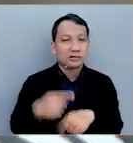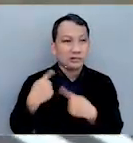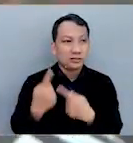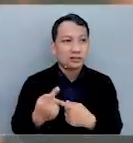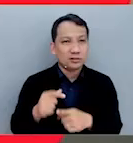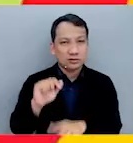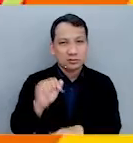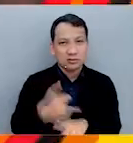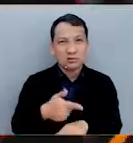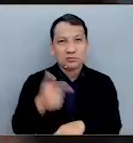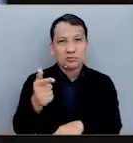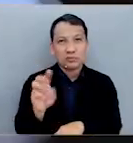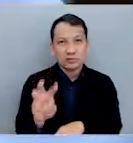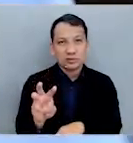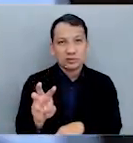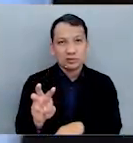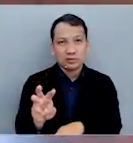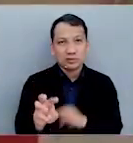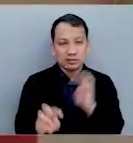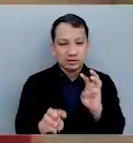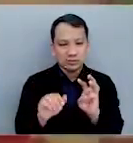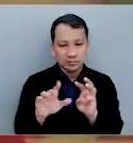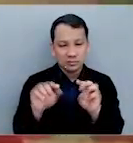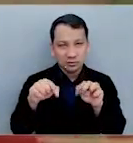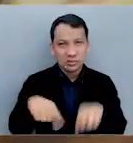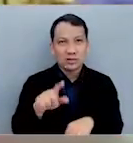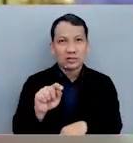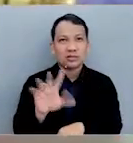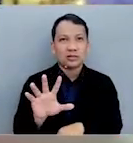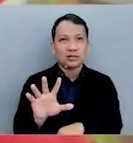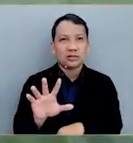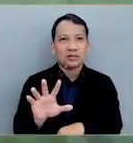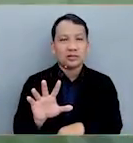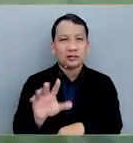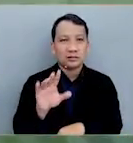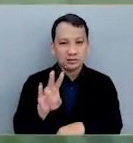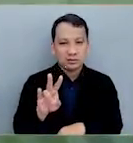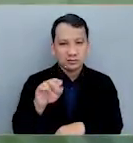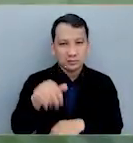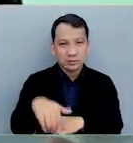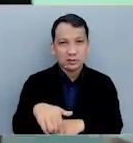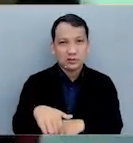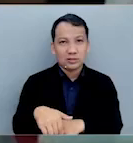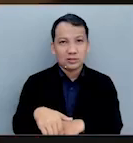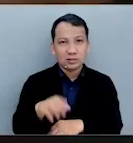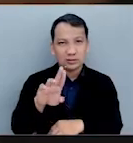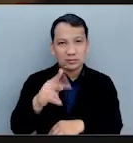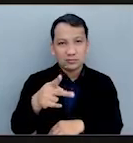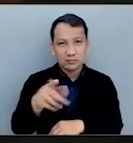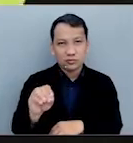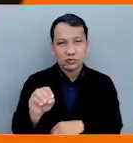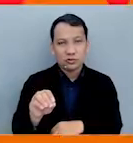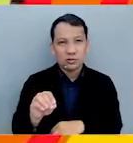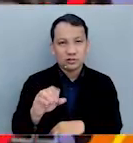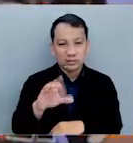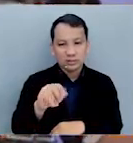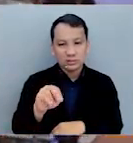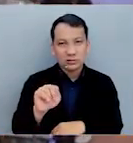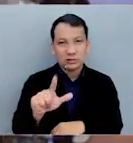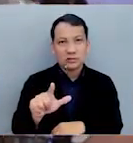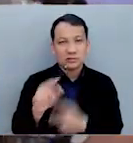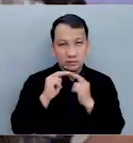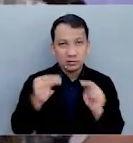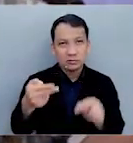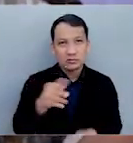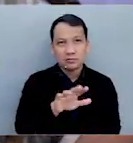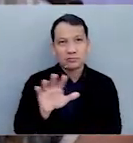August 26, 6:15 p.m. sa TV5 at 7 p.m. naman sa Bukot Channel sa Signal. Nagbabalita